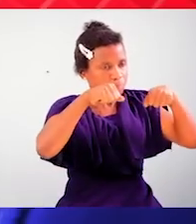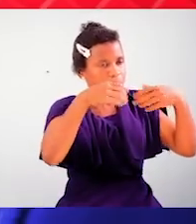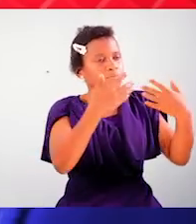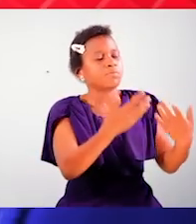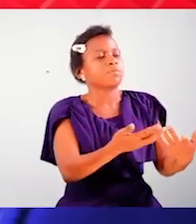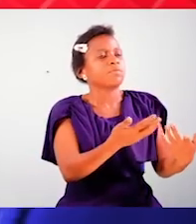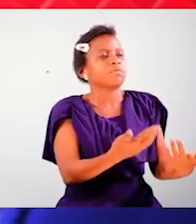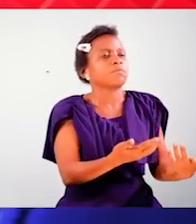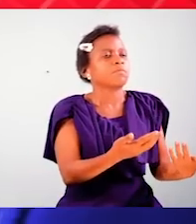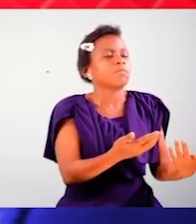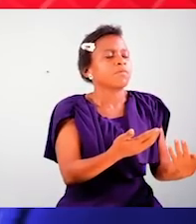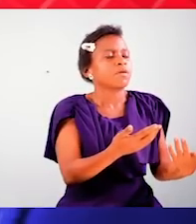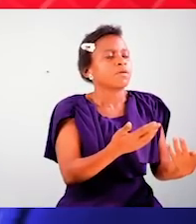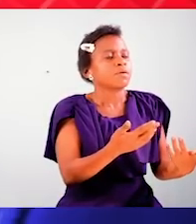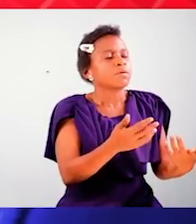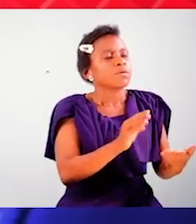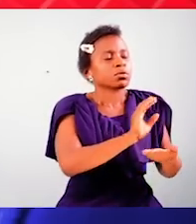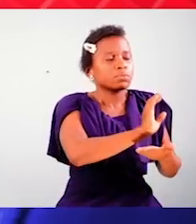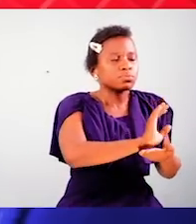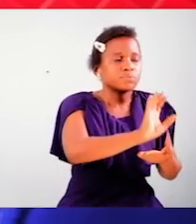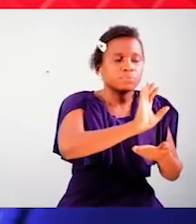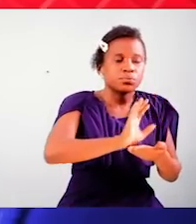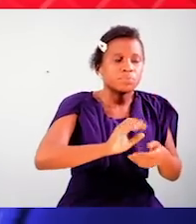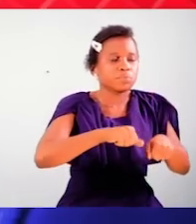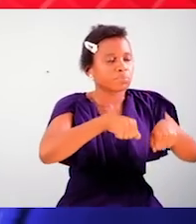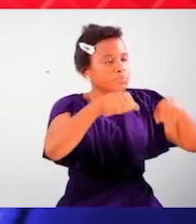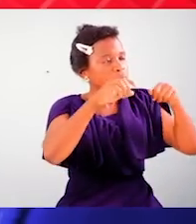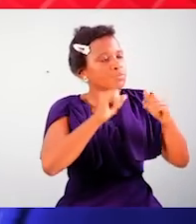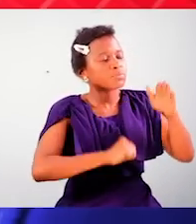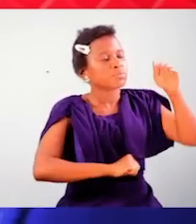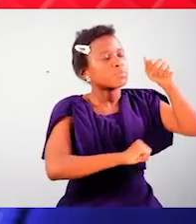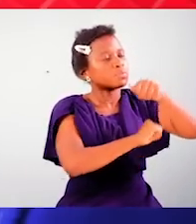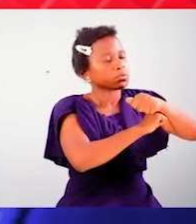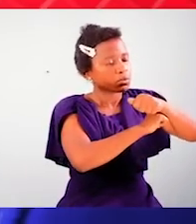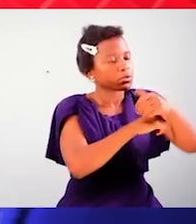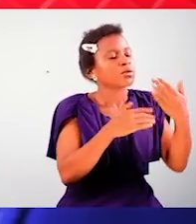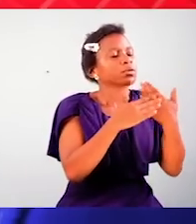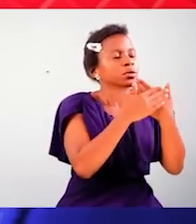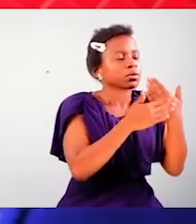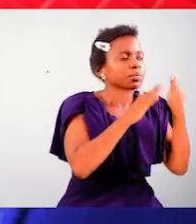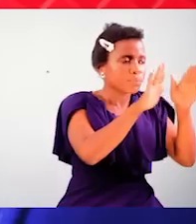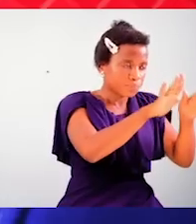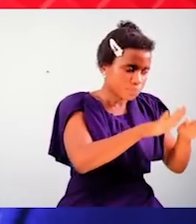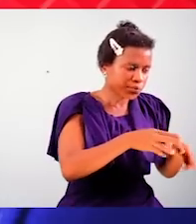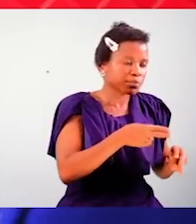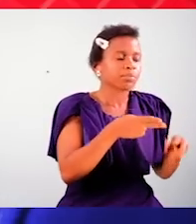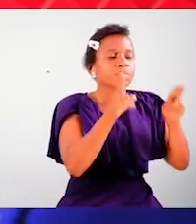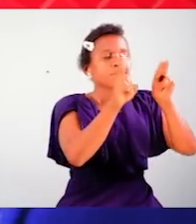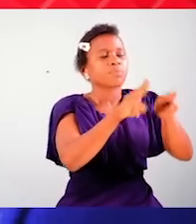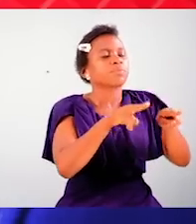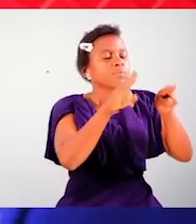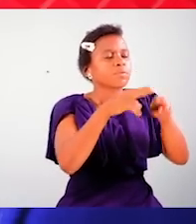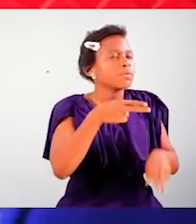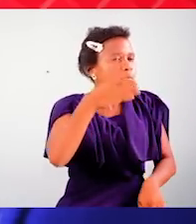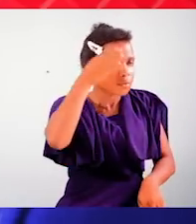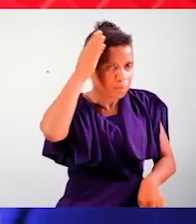and balance. Separation of power sio tu kwa mihimili ya nchi, kwa maana ya bunge, mahakama